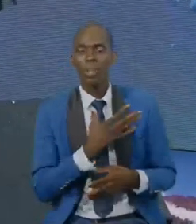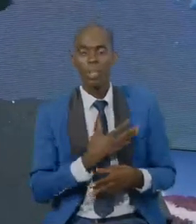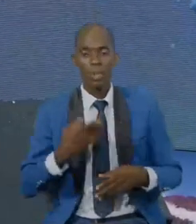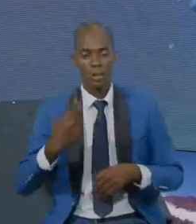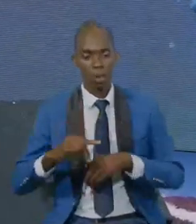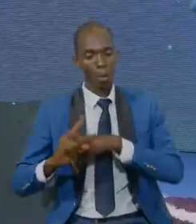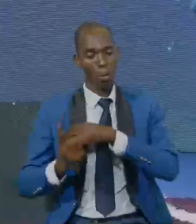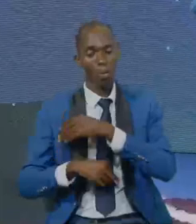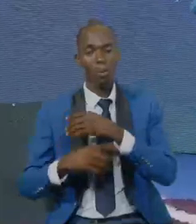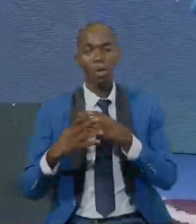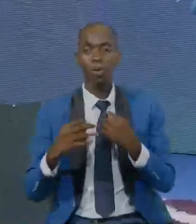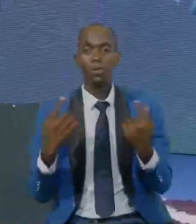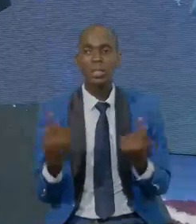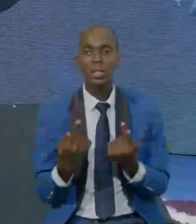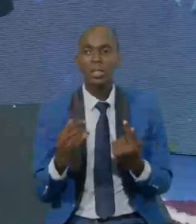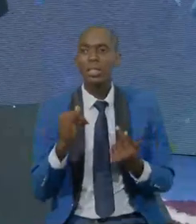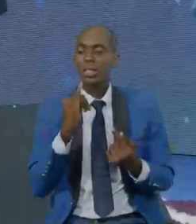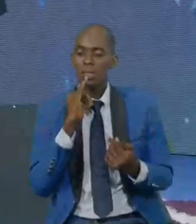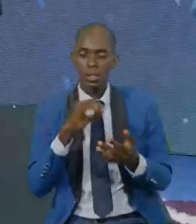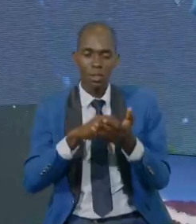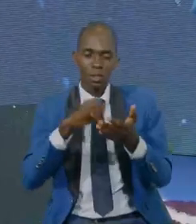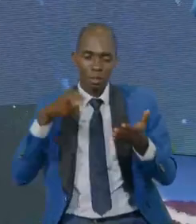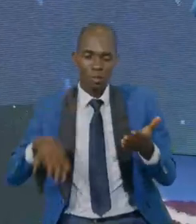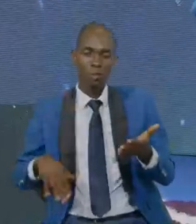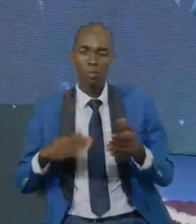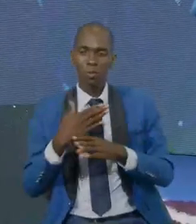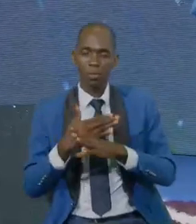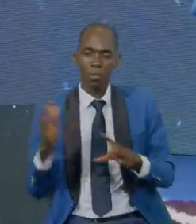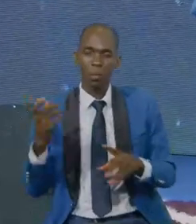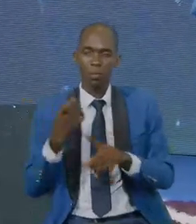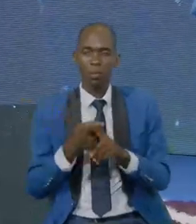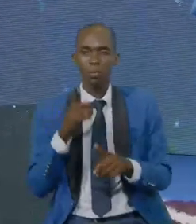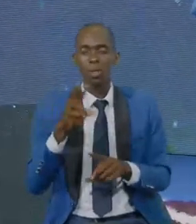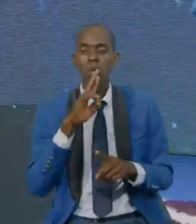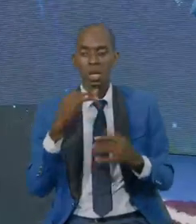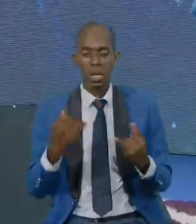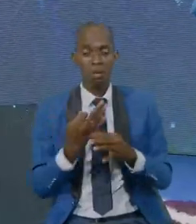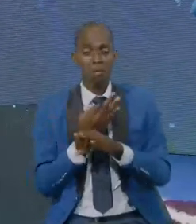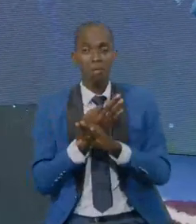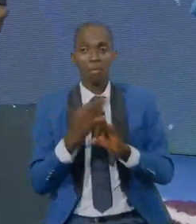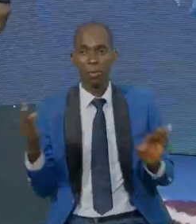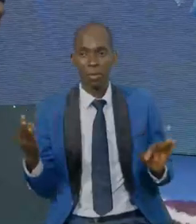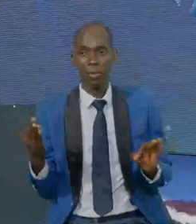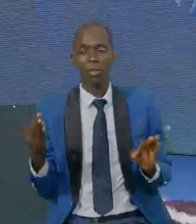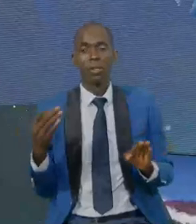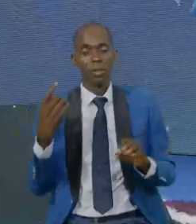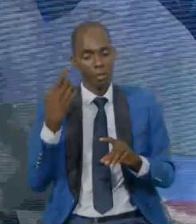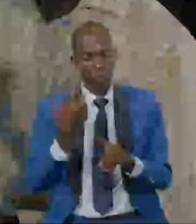punishment of sin is lifted away from you. And you are free for time